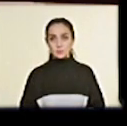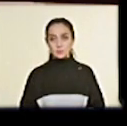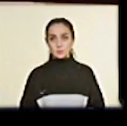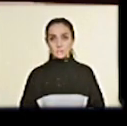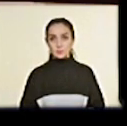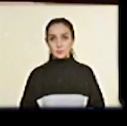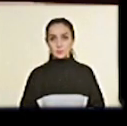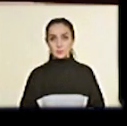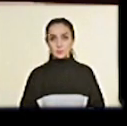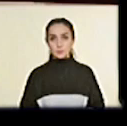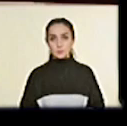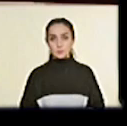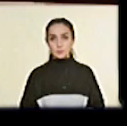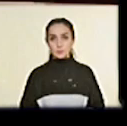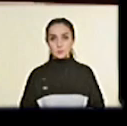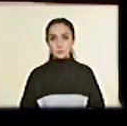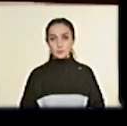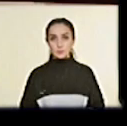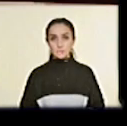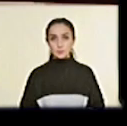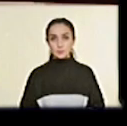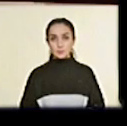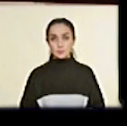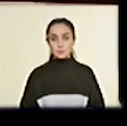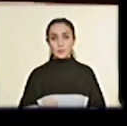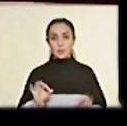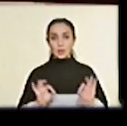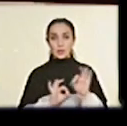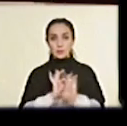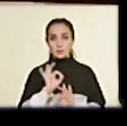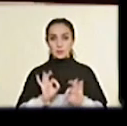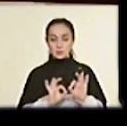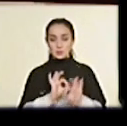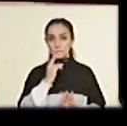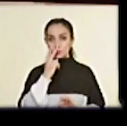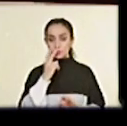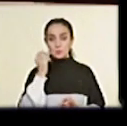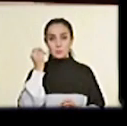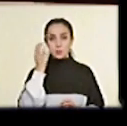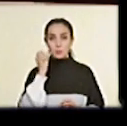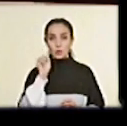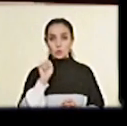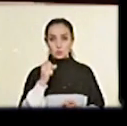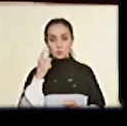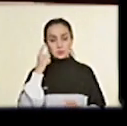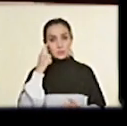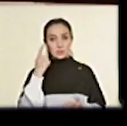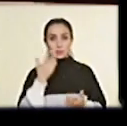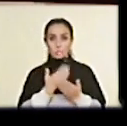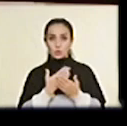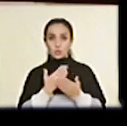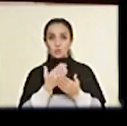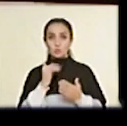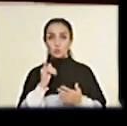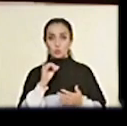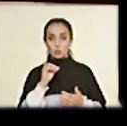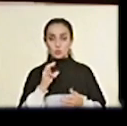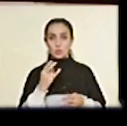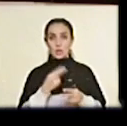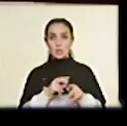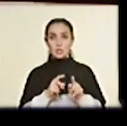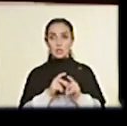Mana e'tibor bersangiz, xaritadan ham biz bilib olishimiz va tasavvur qilishimiz uchun